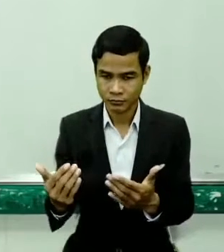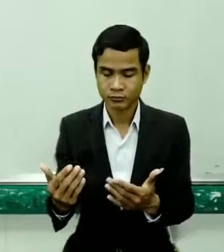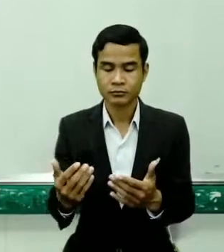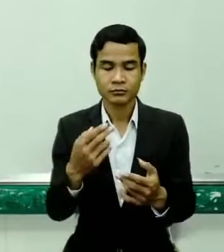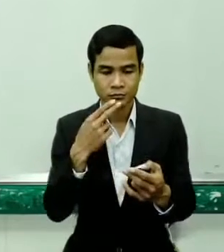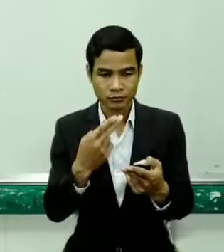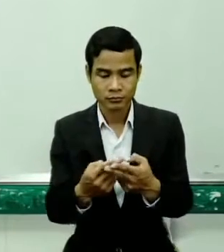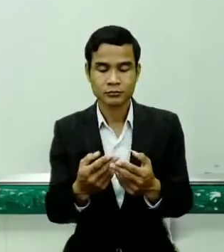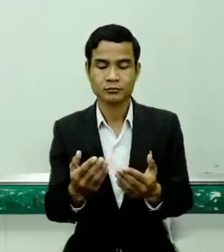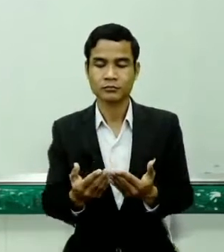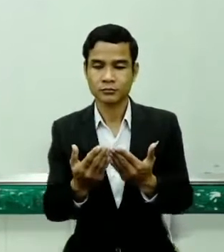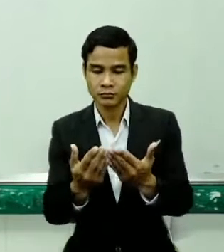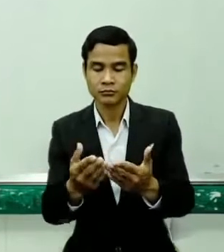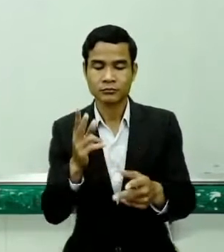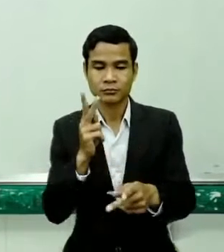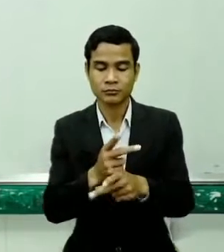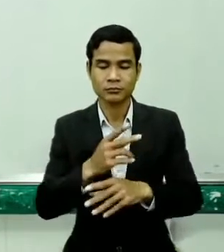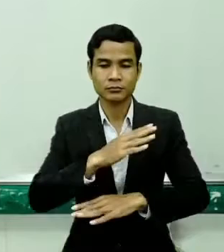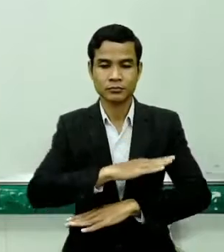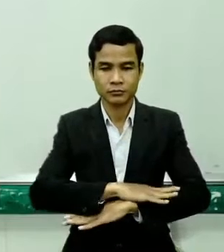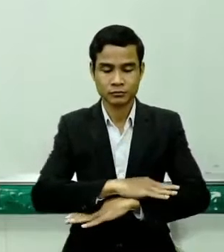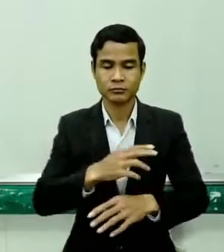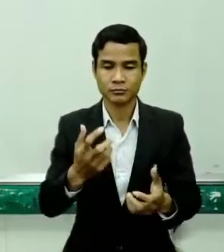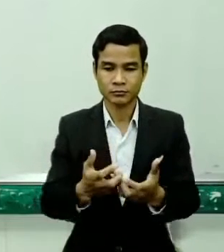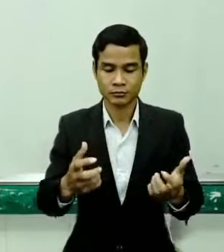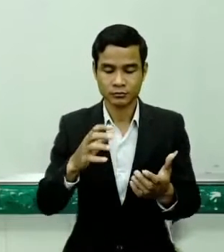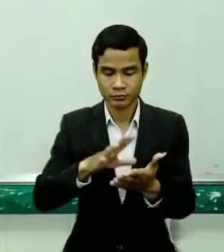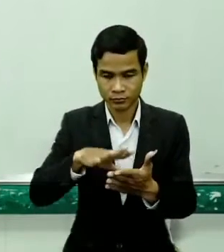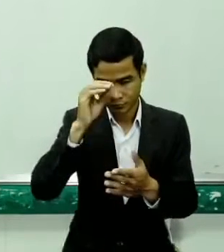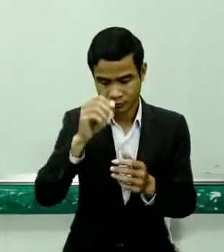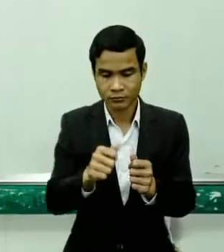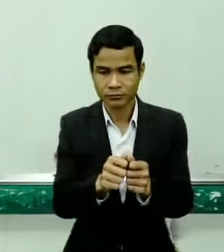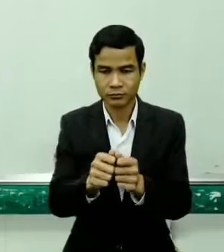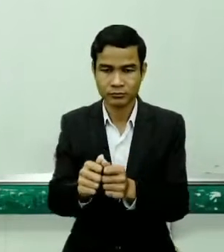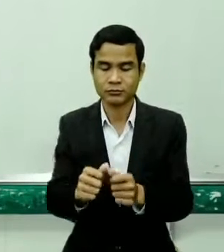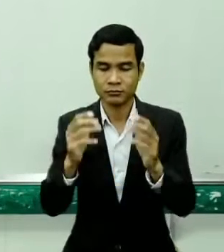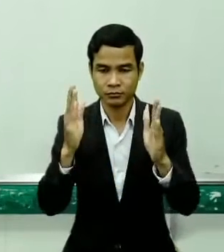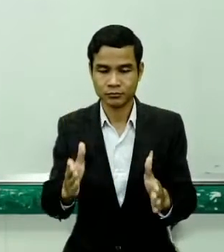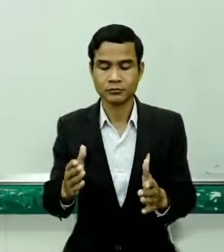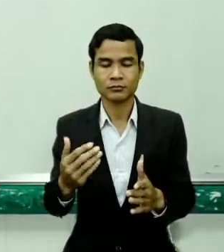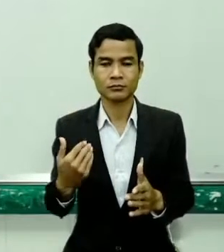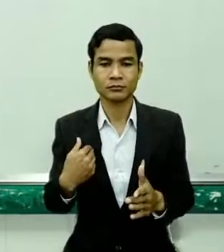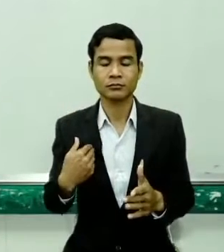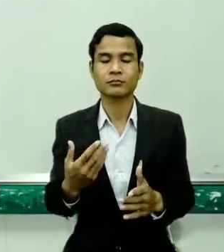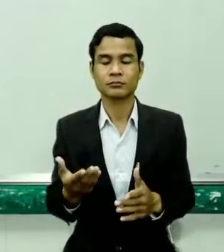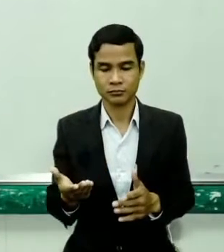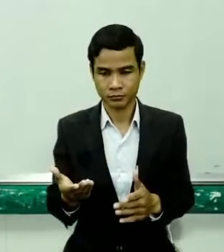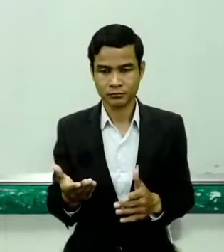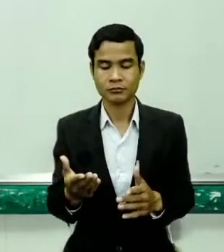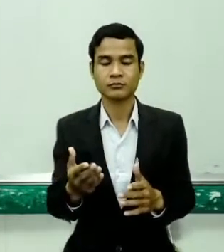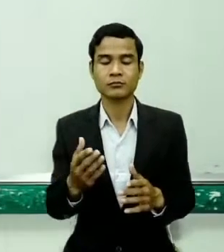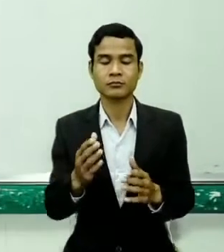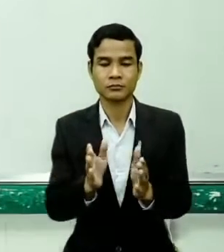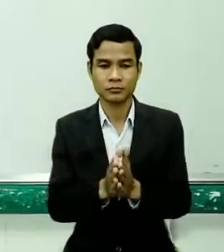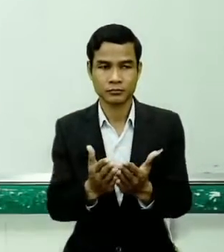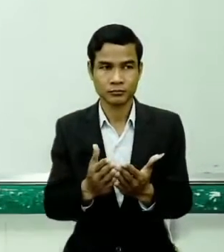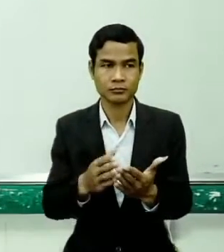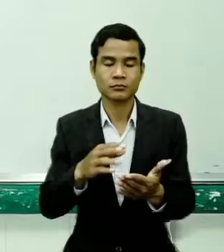tiếng triềm nơi xong phải rẽ mùi chùm nuốn đậm bay màu riêng chùm mùi nâng nè cổ ná miền đủ chìa sư phớ